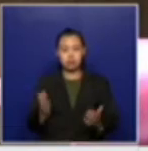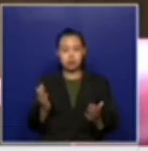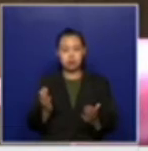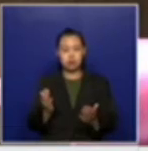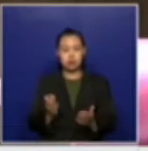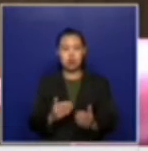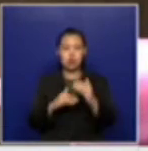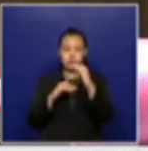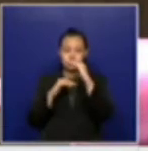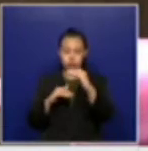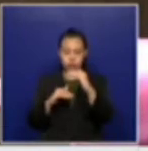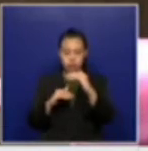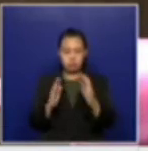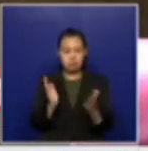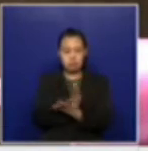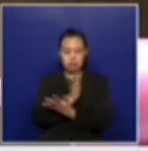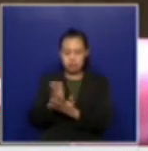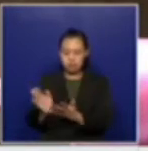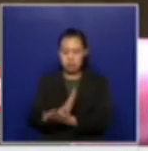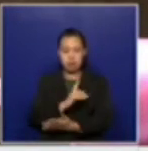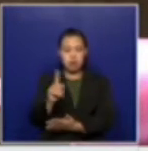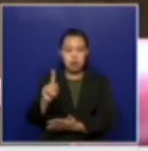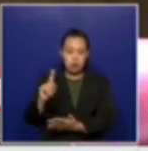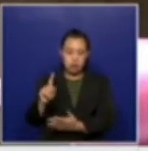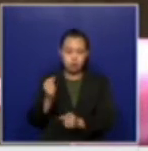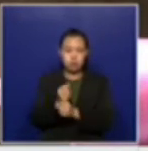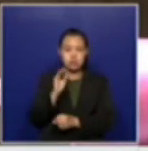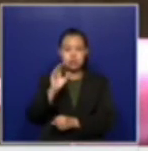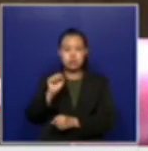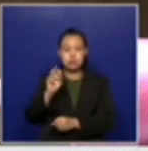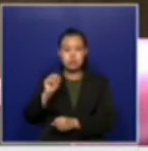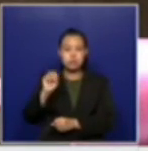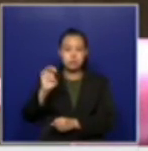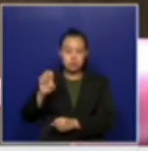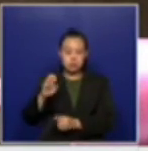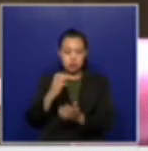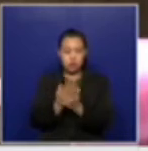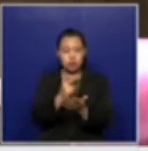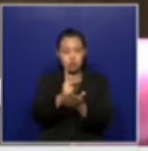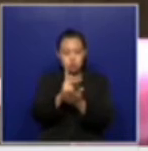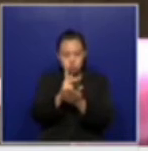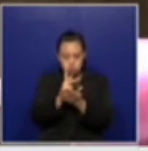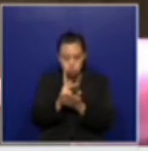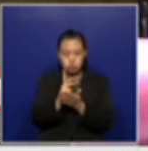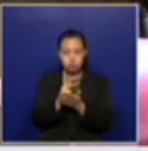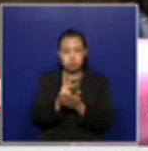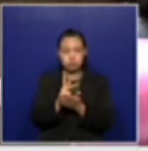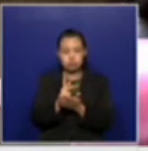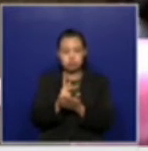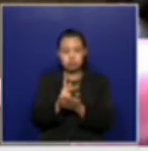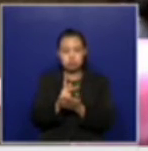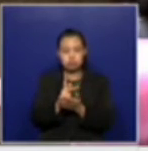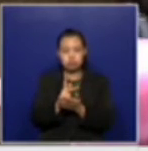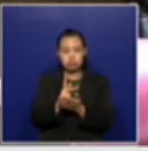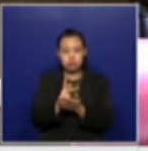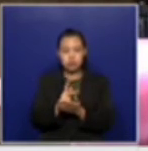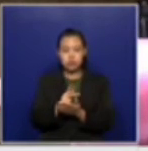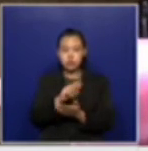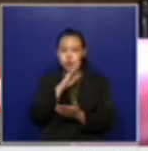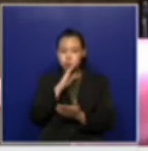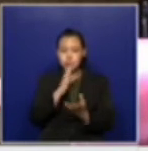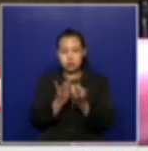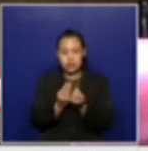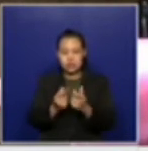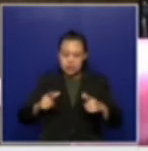กิจ SME วันนี้ถ้าหากว่าจะสามารถกู้ในอัตราผ่อนปลนได้และไม่มีหลักทรัพย์ที่เป็นหลักทรัพย์ถาว